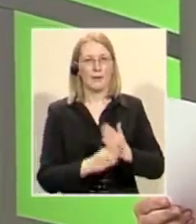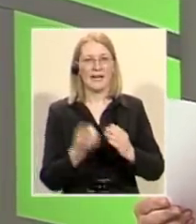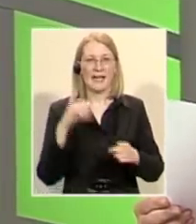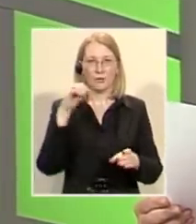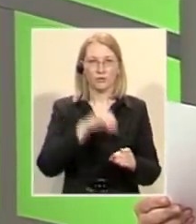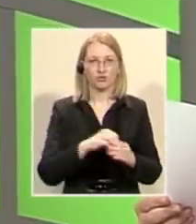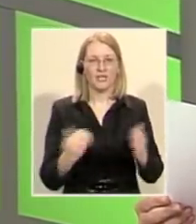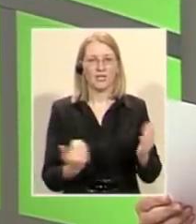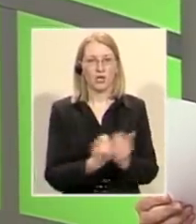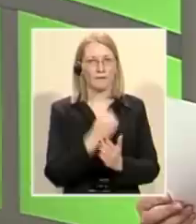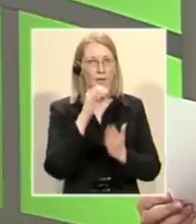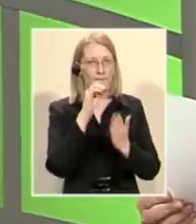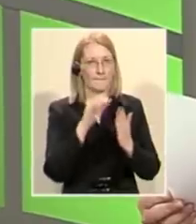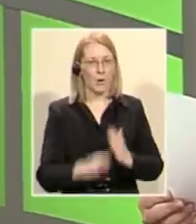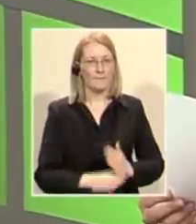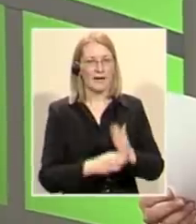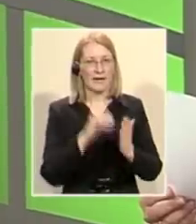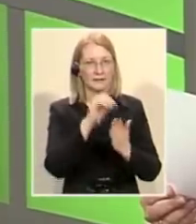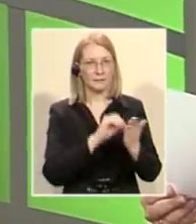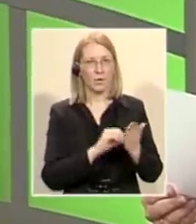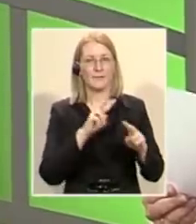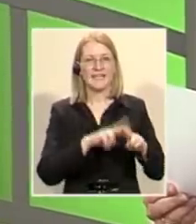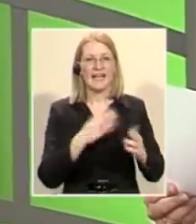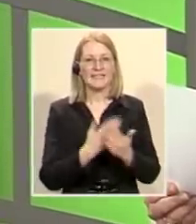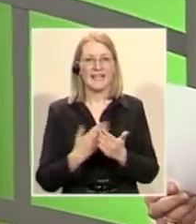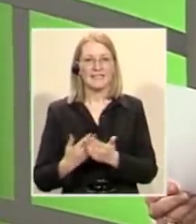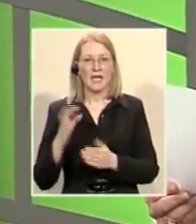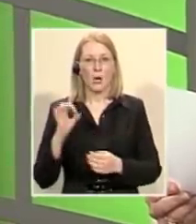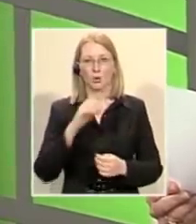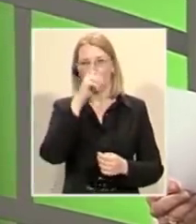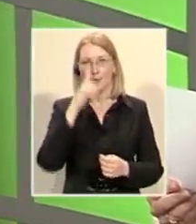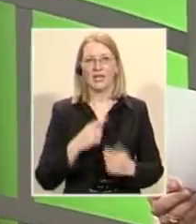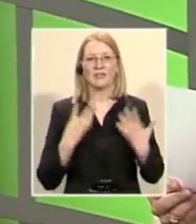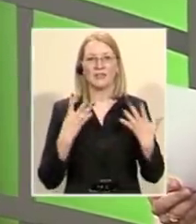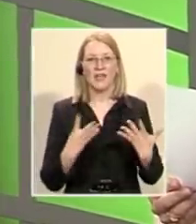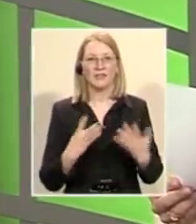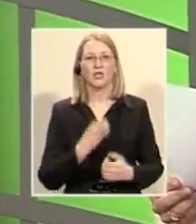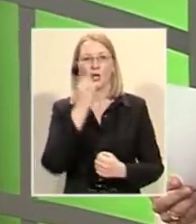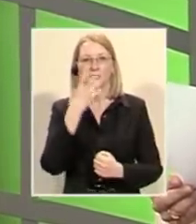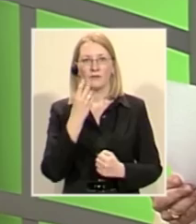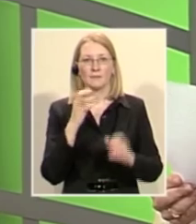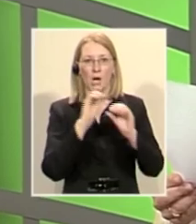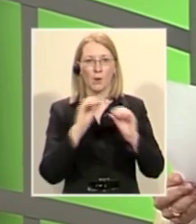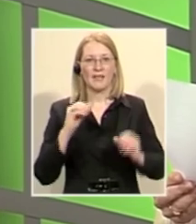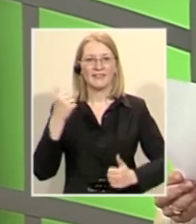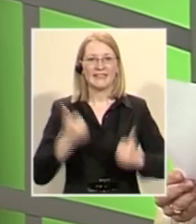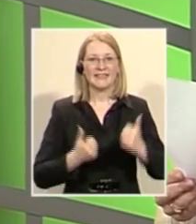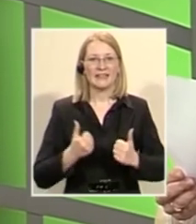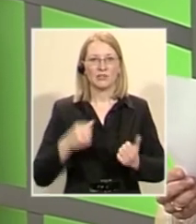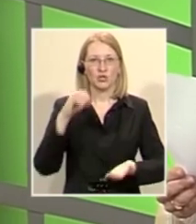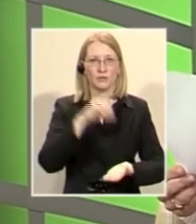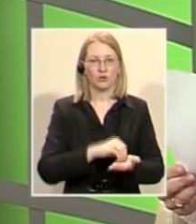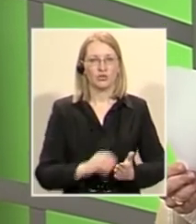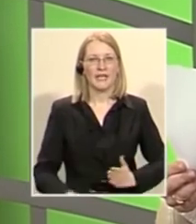uvrštenja novih pomagala na popis, HZZO će u ponedjeljak, 9. svibnja, objaviti natječaj za uvrštenje